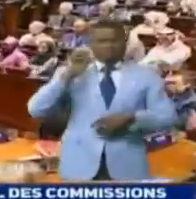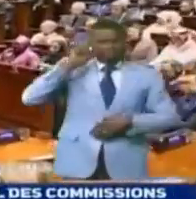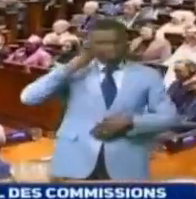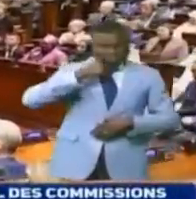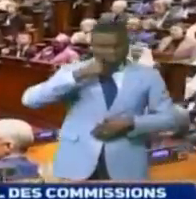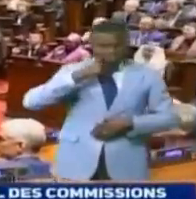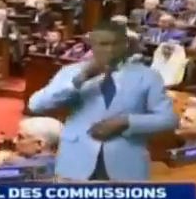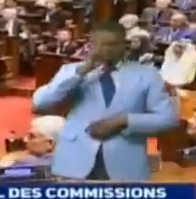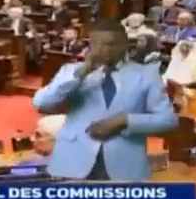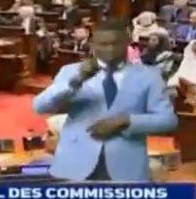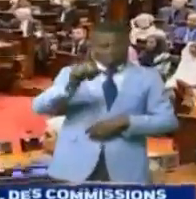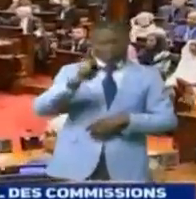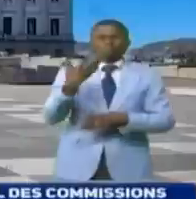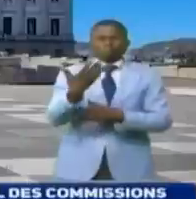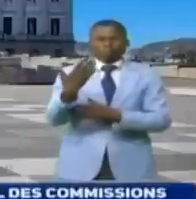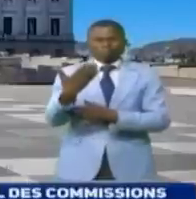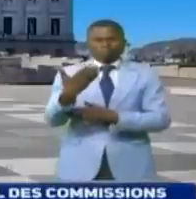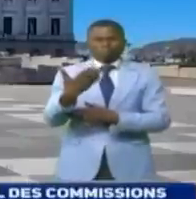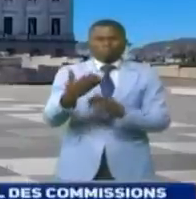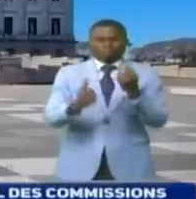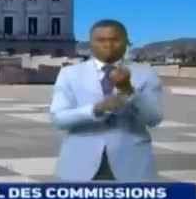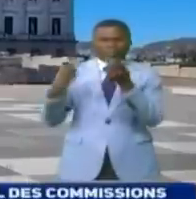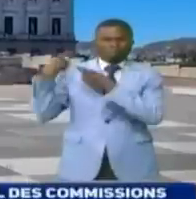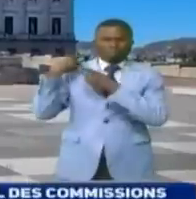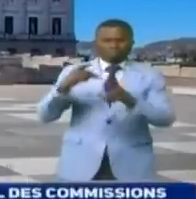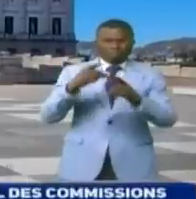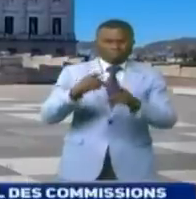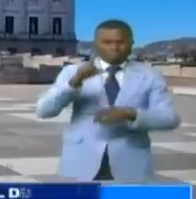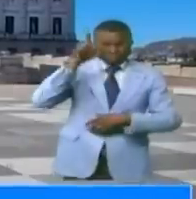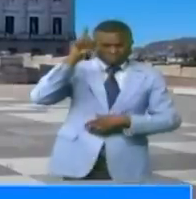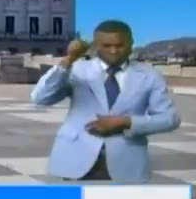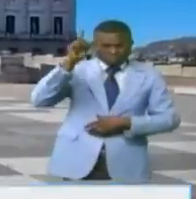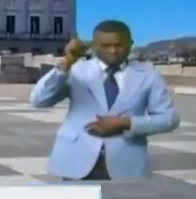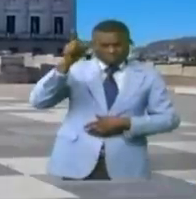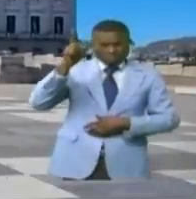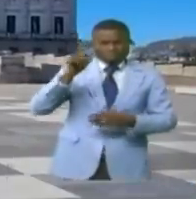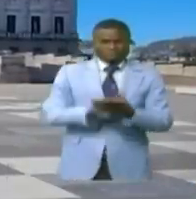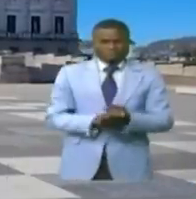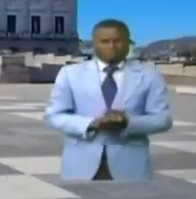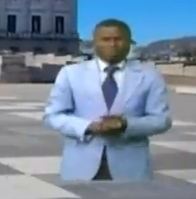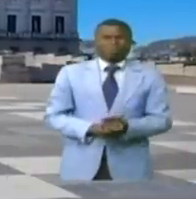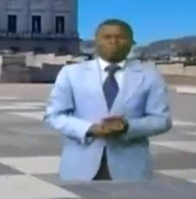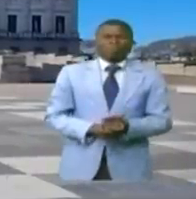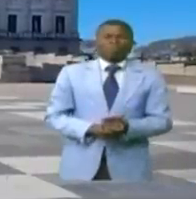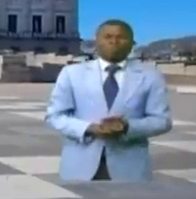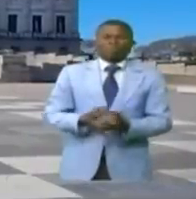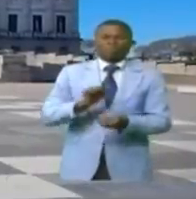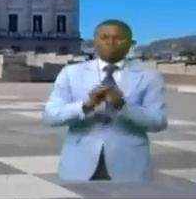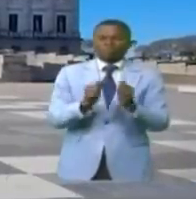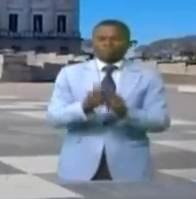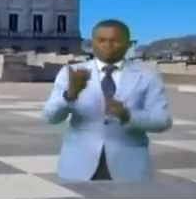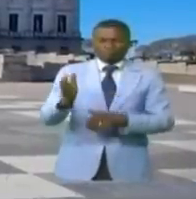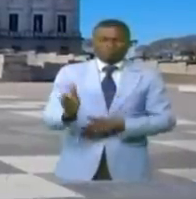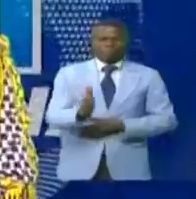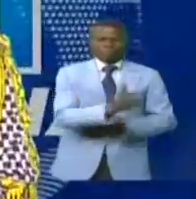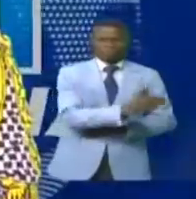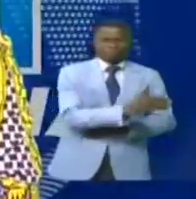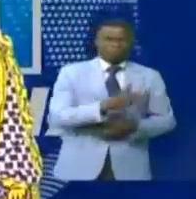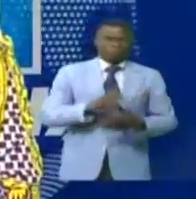et l'intelligence artificielle. Depuis Palacio Legislativo, Robert Naye pour RTC.